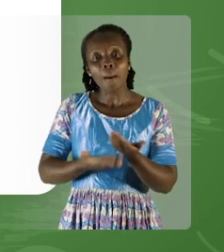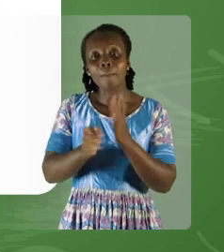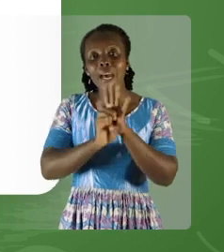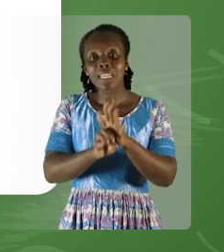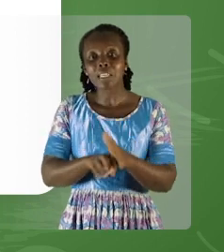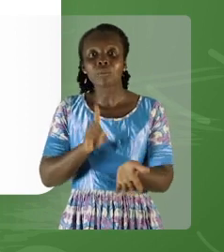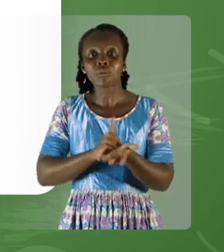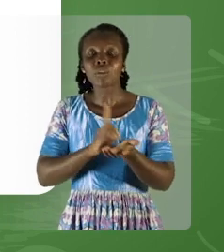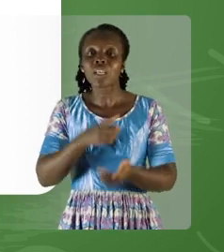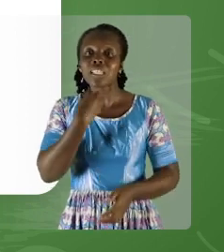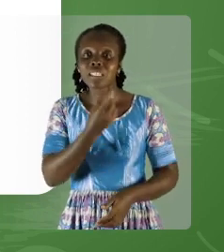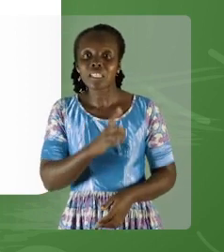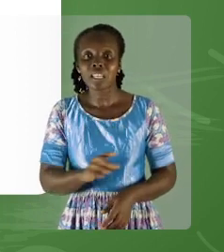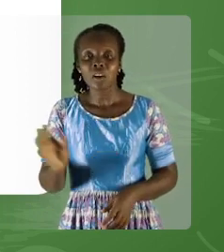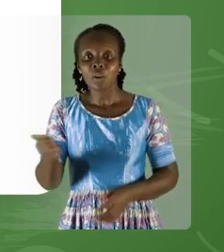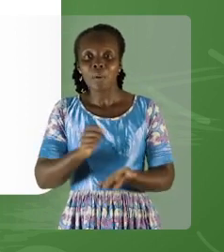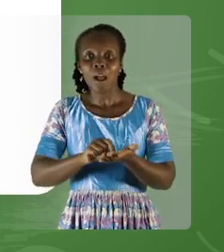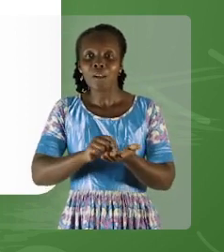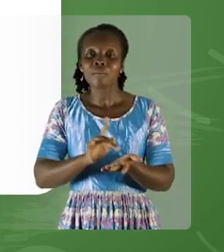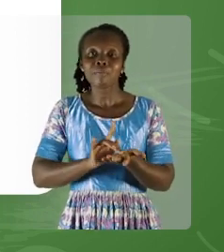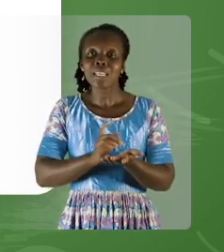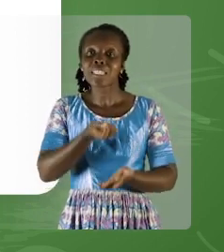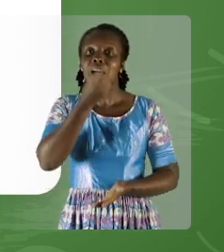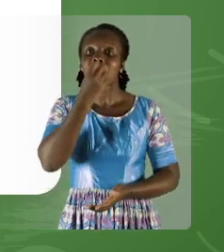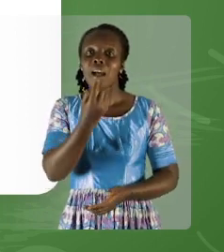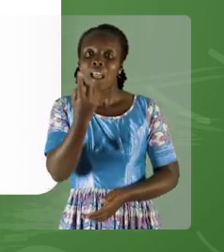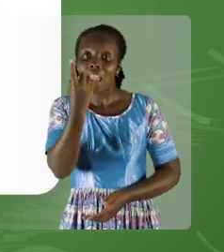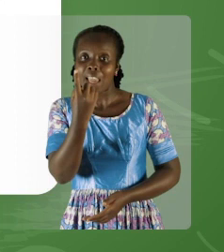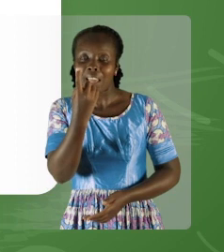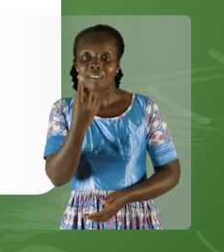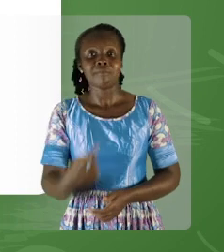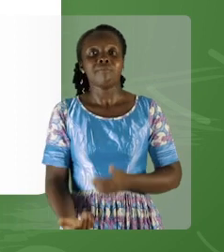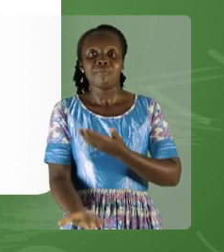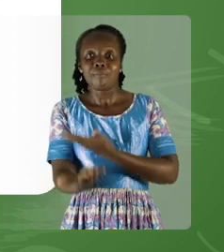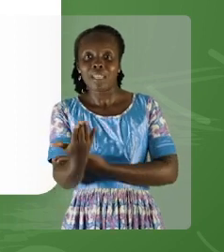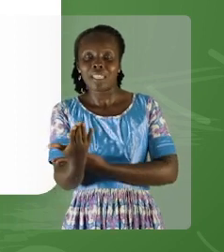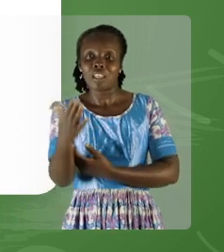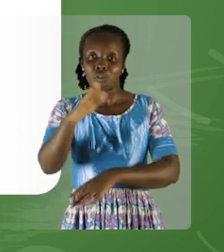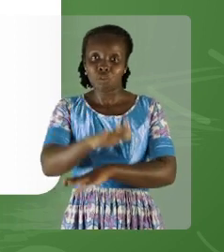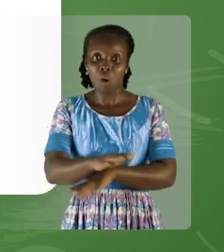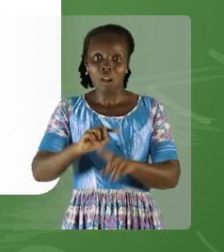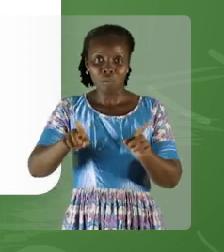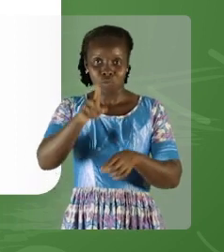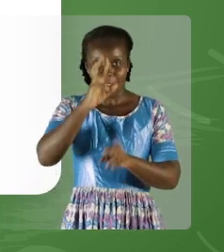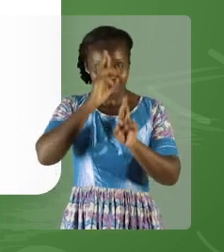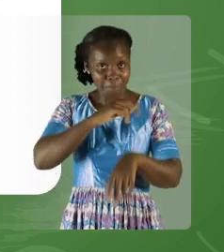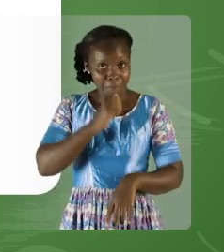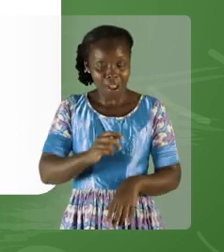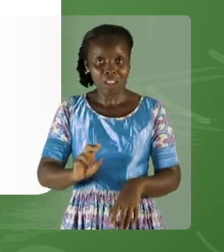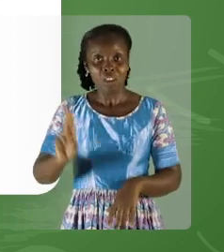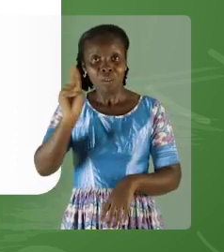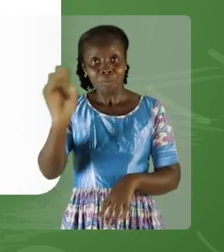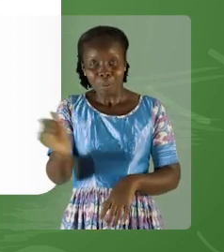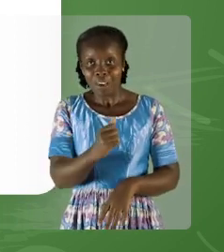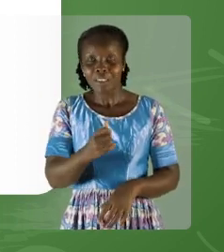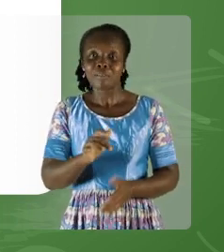prendre un comprimé le matin, un comprimé le soir. On décide de prendre 2 le matin, 2 le soir